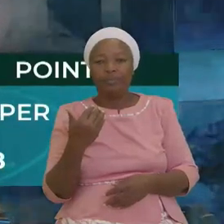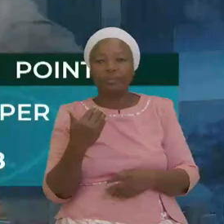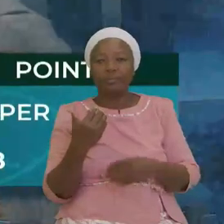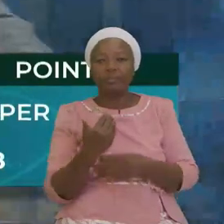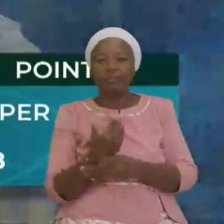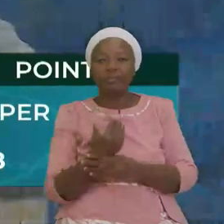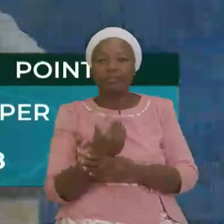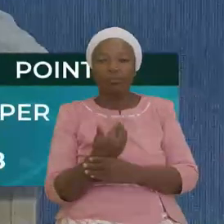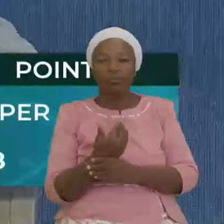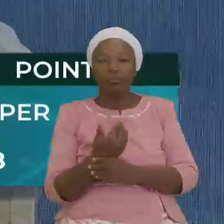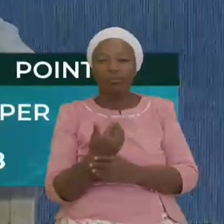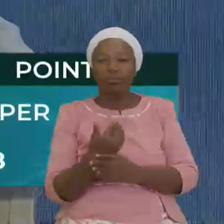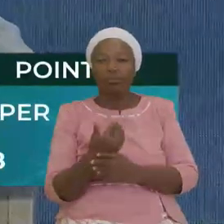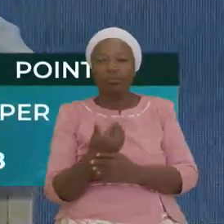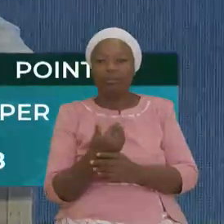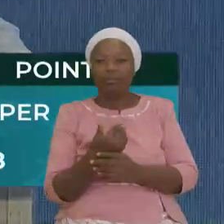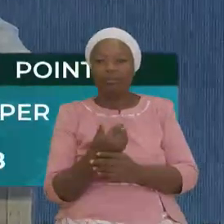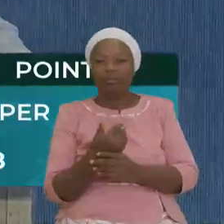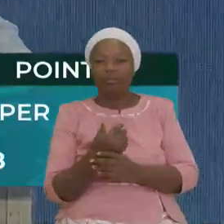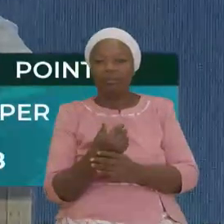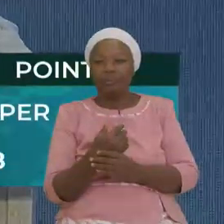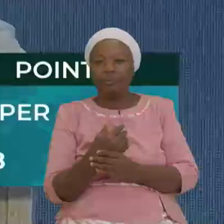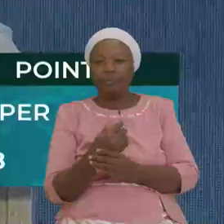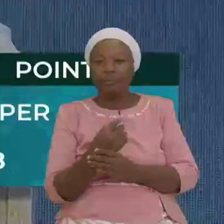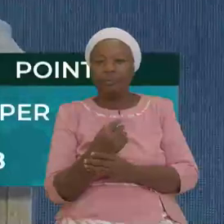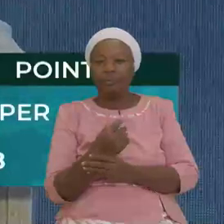le Dieu qui ne ment point.